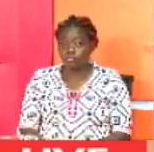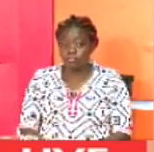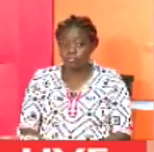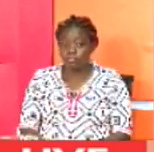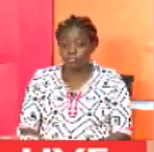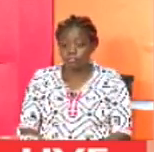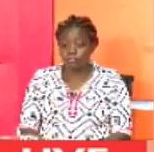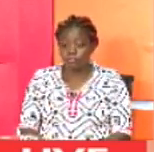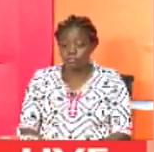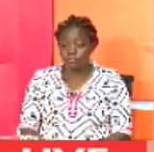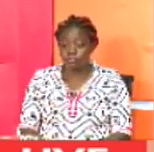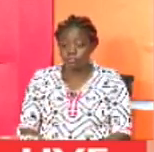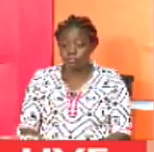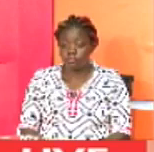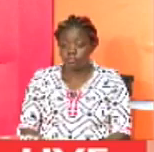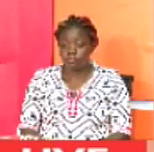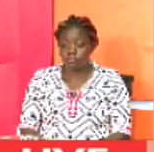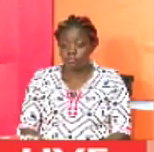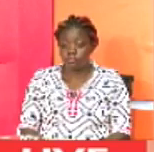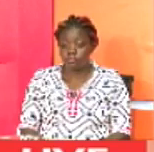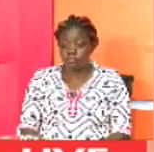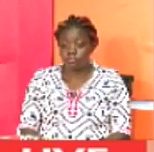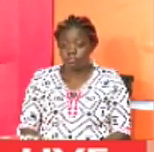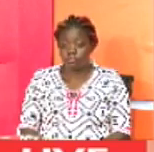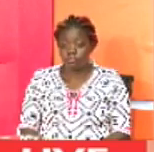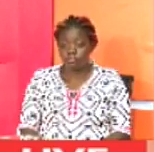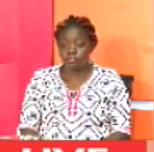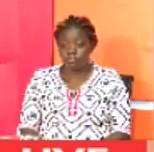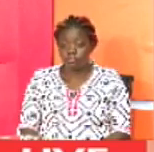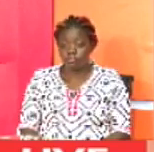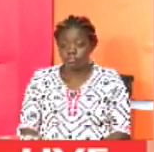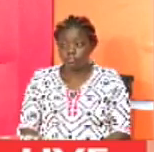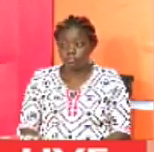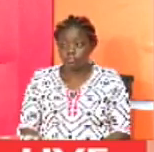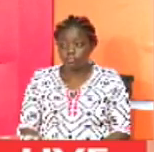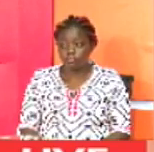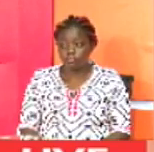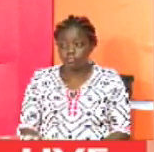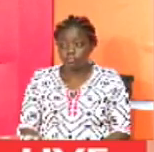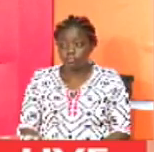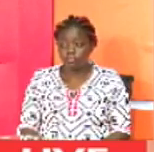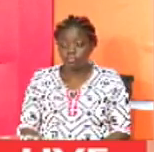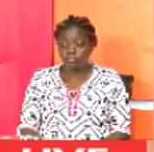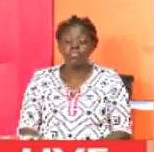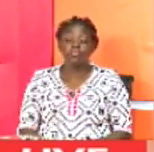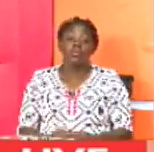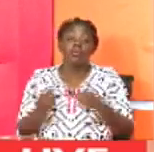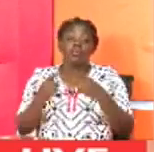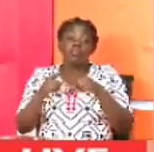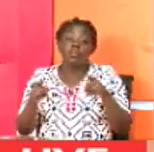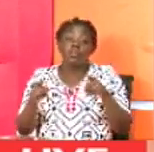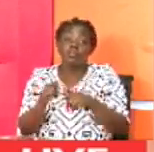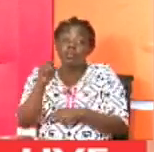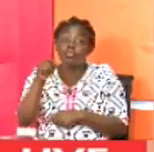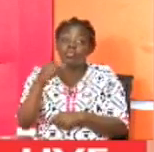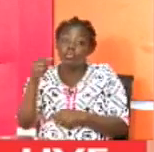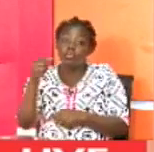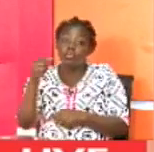analiisa afuna empeera nnene, n'asoma Quran era mu sizoni emu afuna empeera nnene. Naye n'omuntu